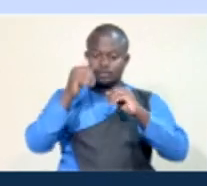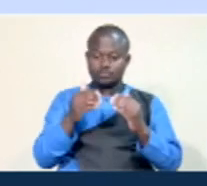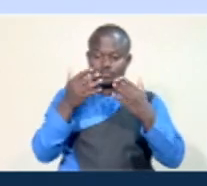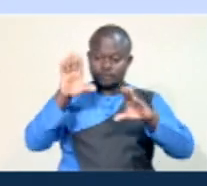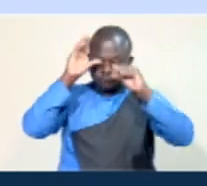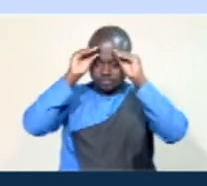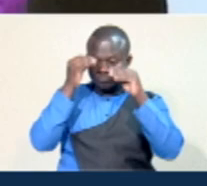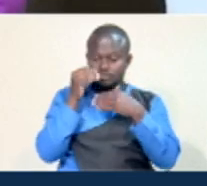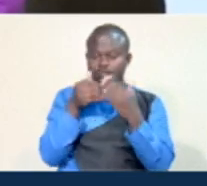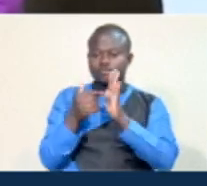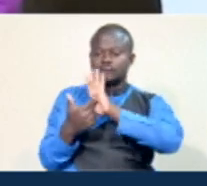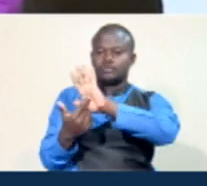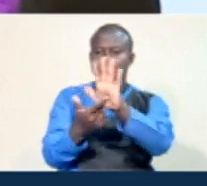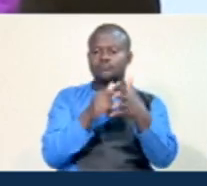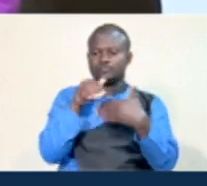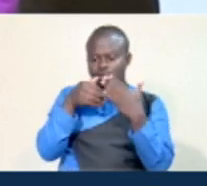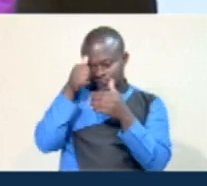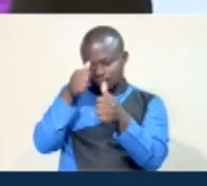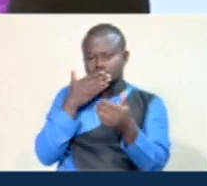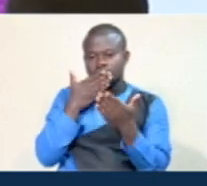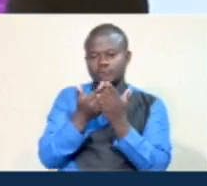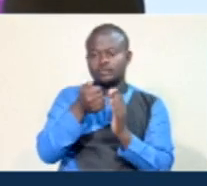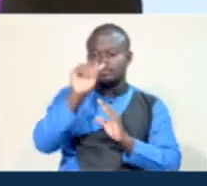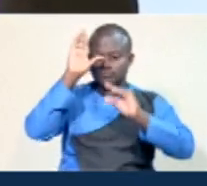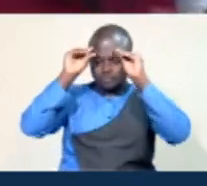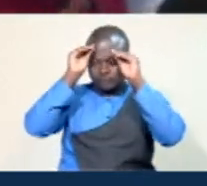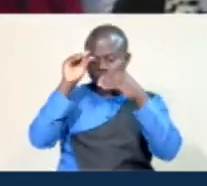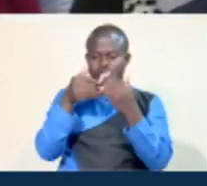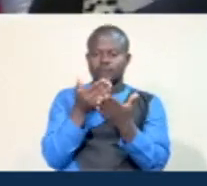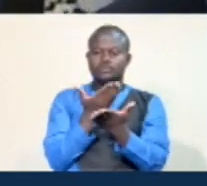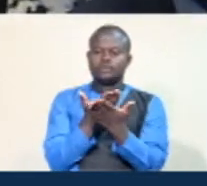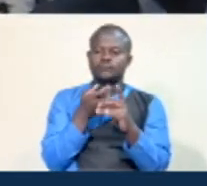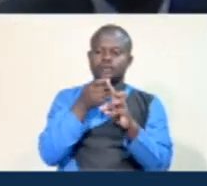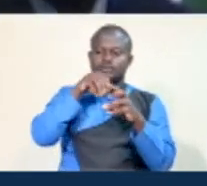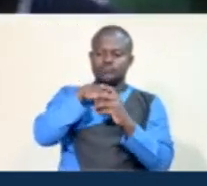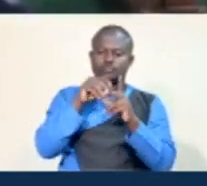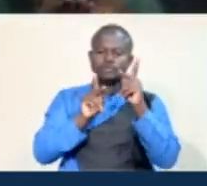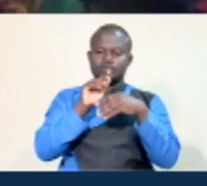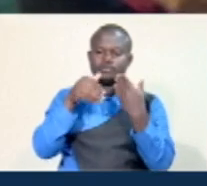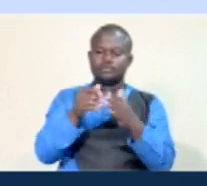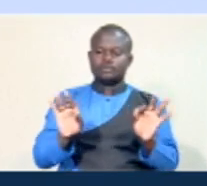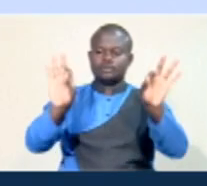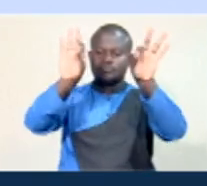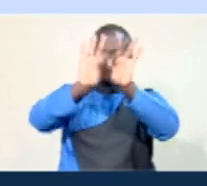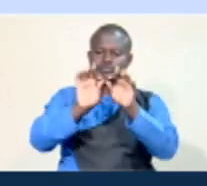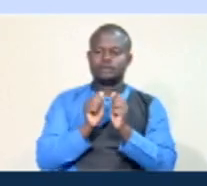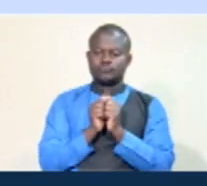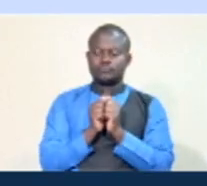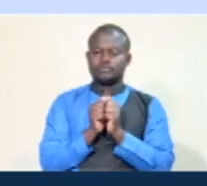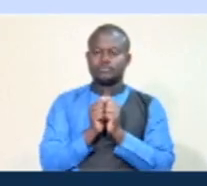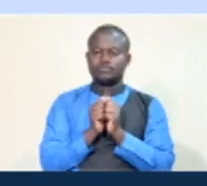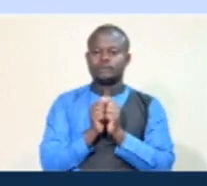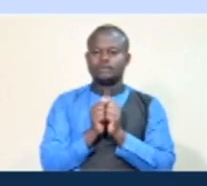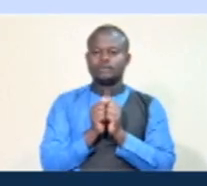kuba barangije byerekana ko bakurikiye neza amasomo yabo, abasaba kuzavamo abantu b'ingirakamaro. I